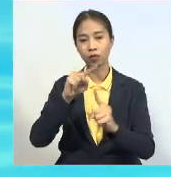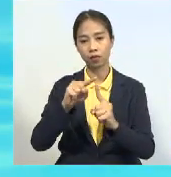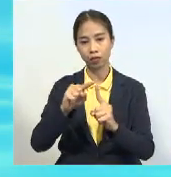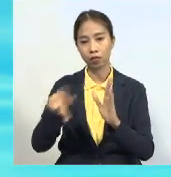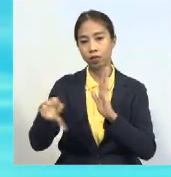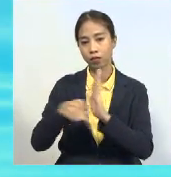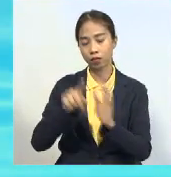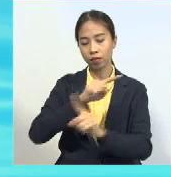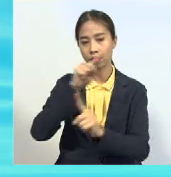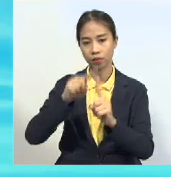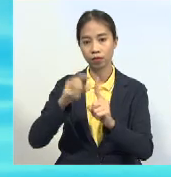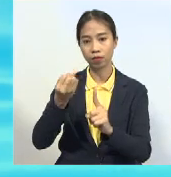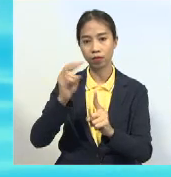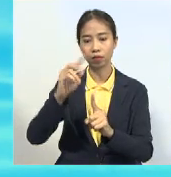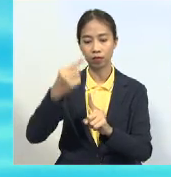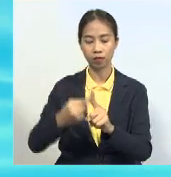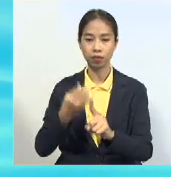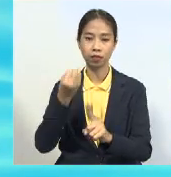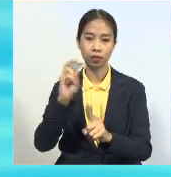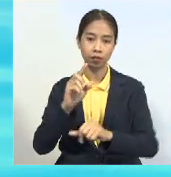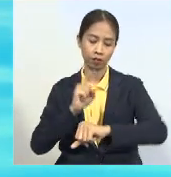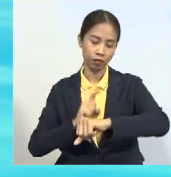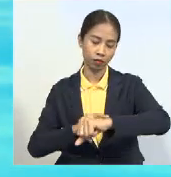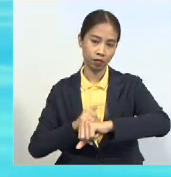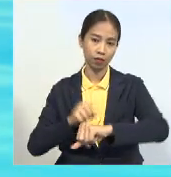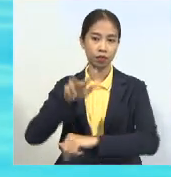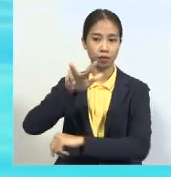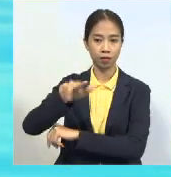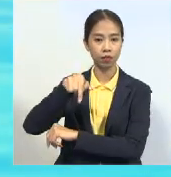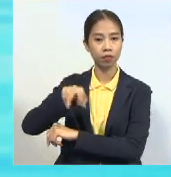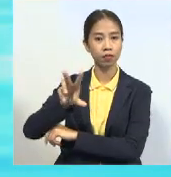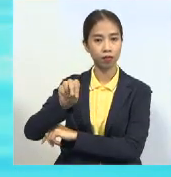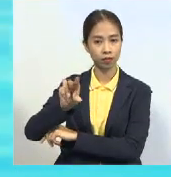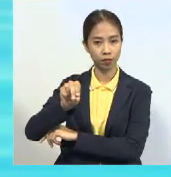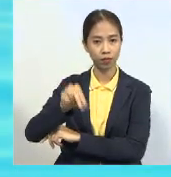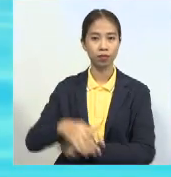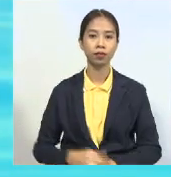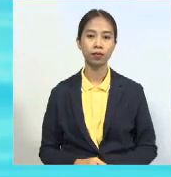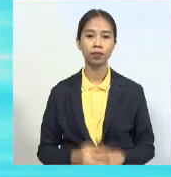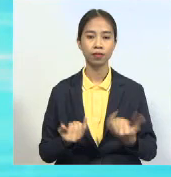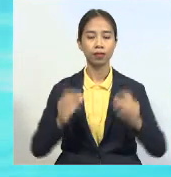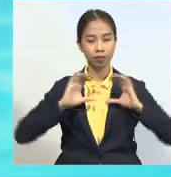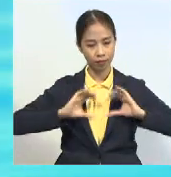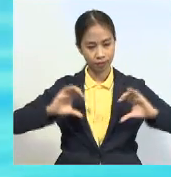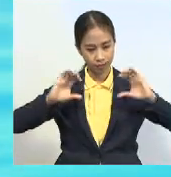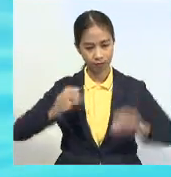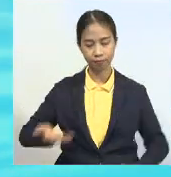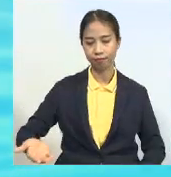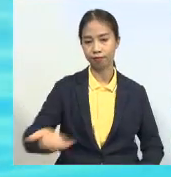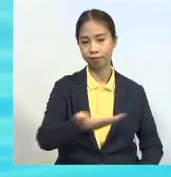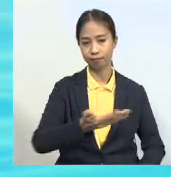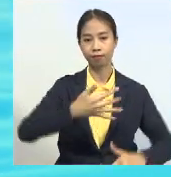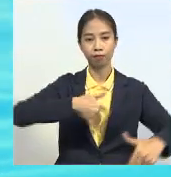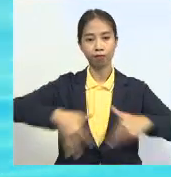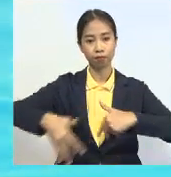คม2562เวลา 15:30 น.รัฐบาลจึงขอเชิญประสบกรณิกรไป